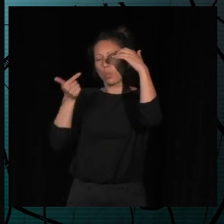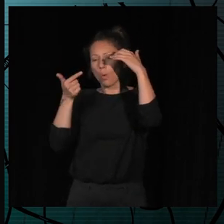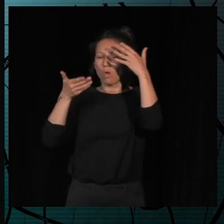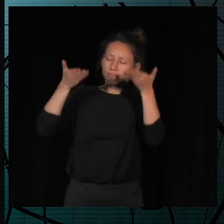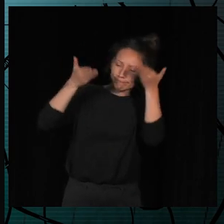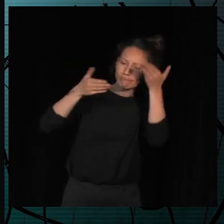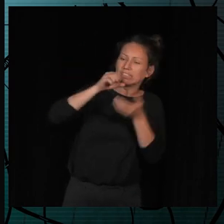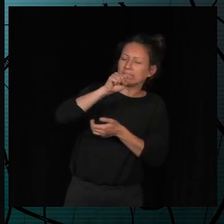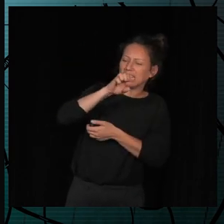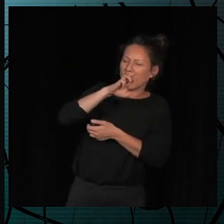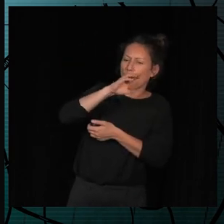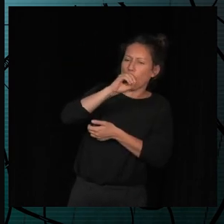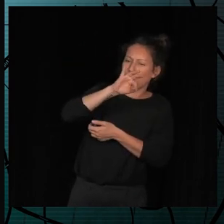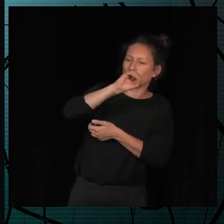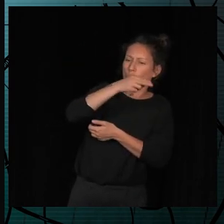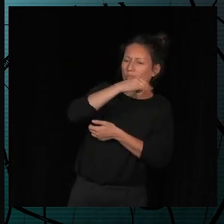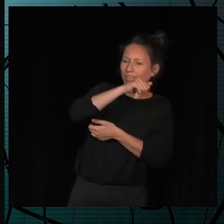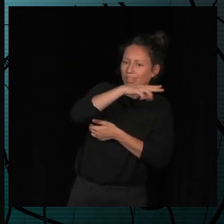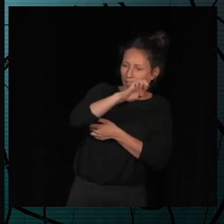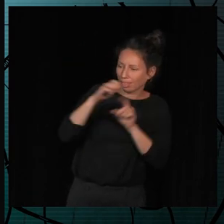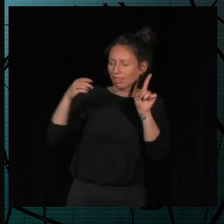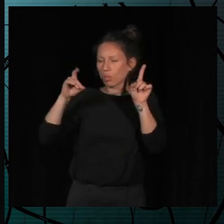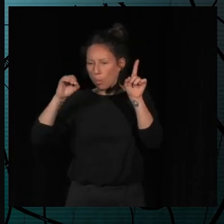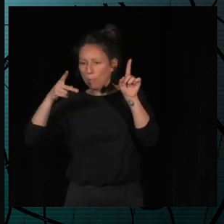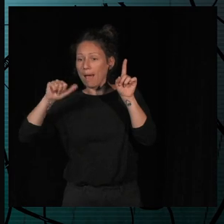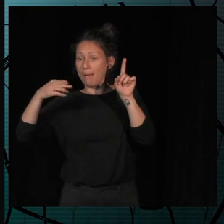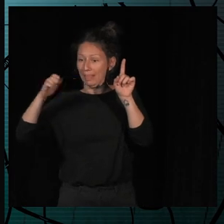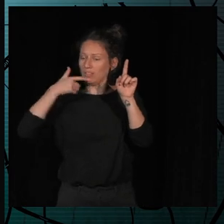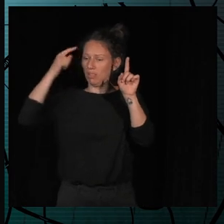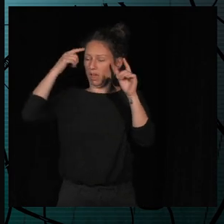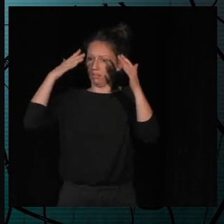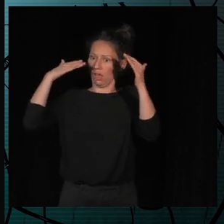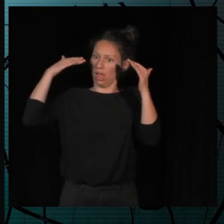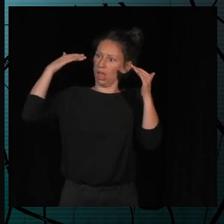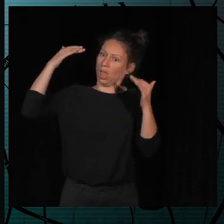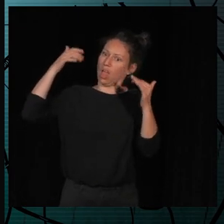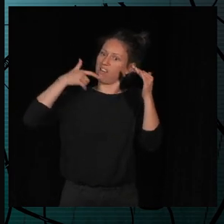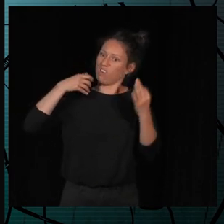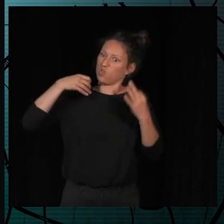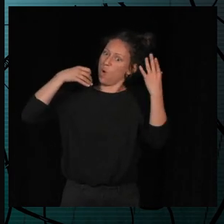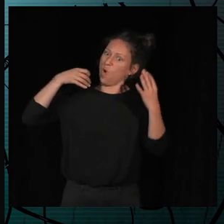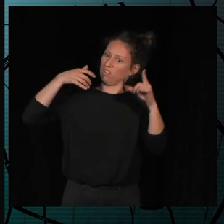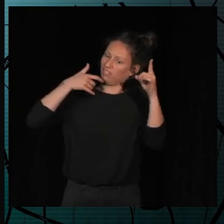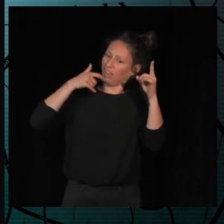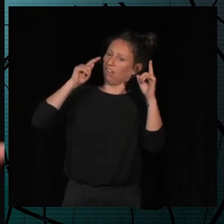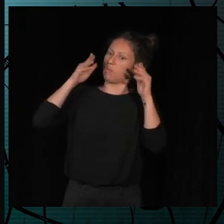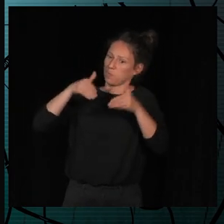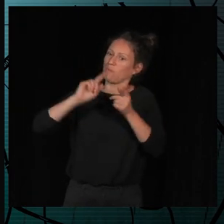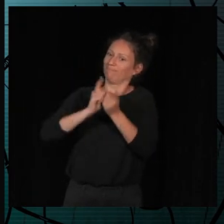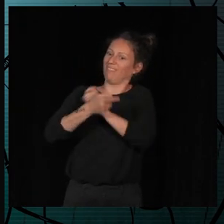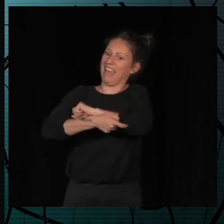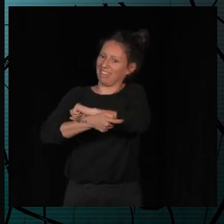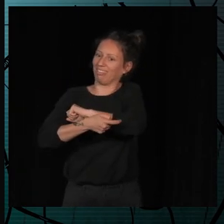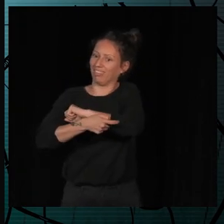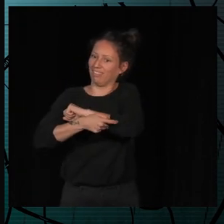cette balance non adrénaline sérotonine qui fait ou pas basculer dans l'addiction et on risque de basculer dans l'addiction quand on a un gros jou le jeu vidéo soit si on